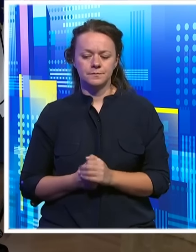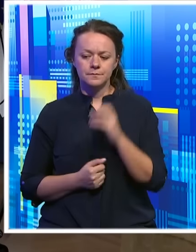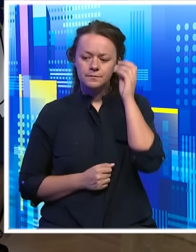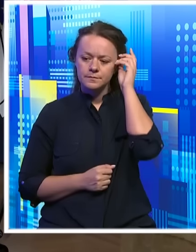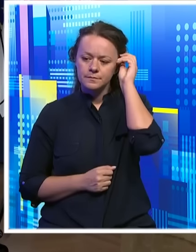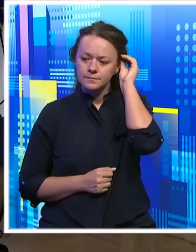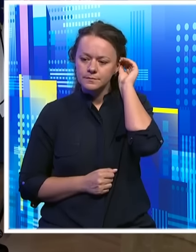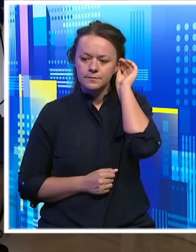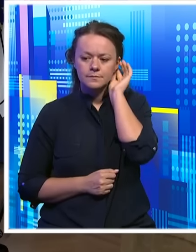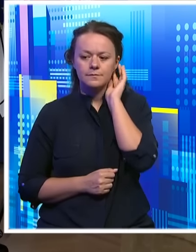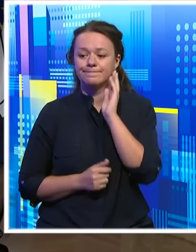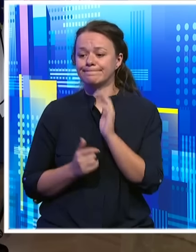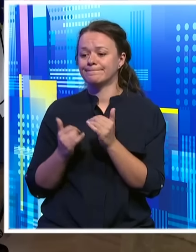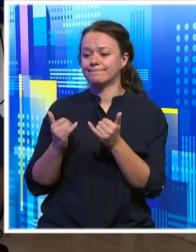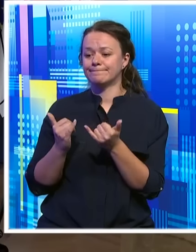Ovo je ta